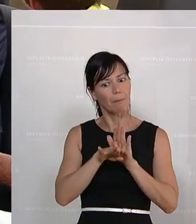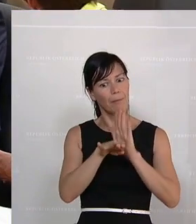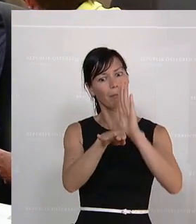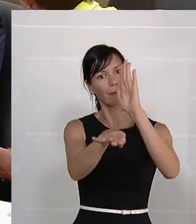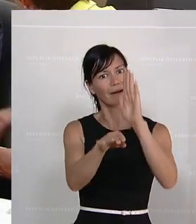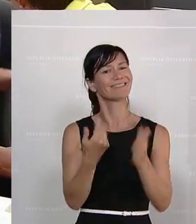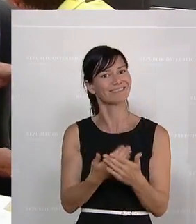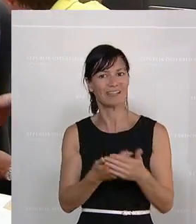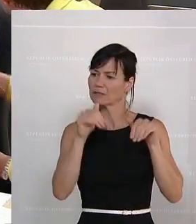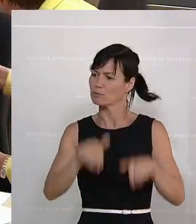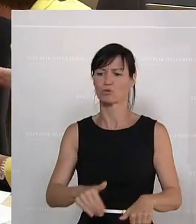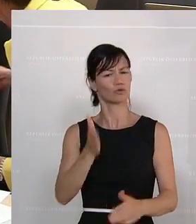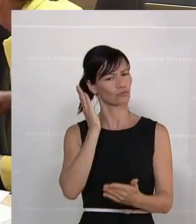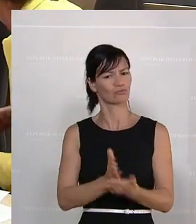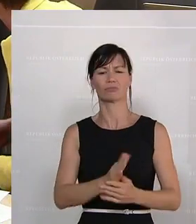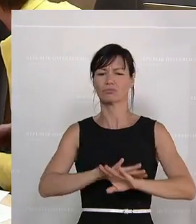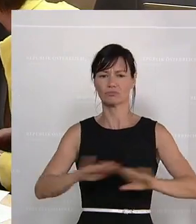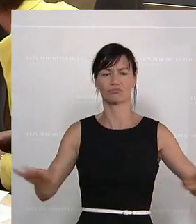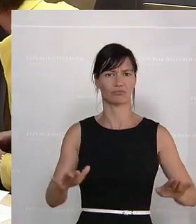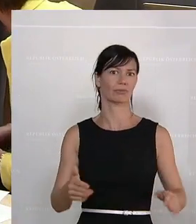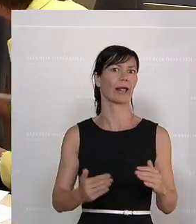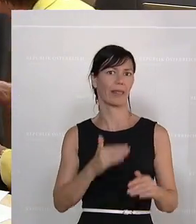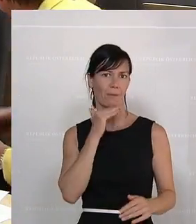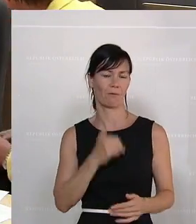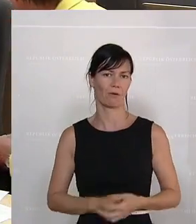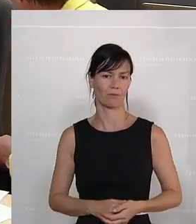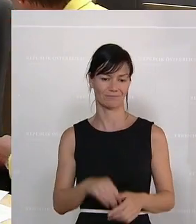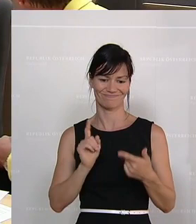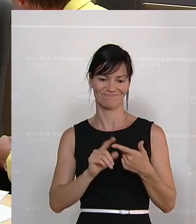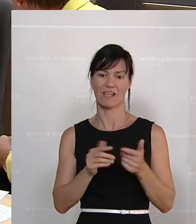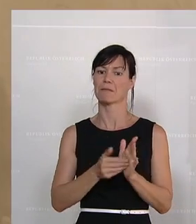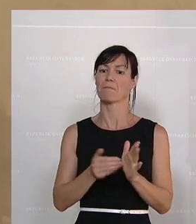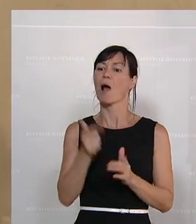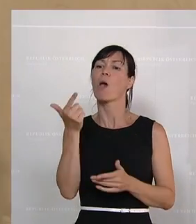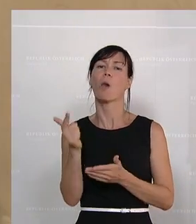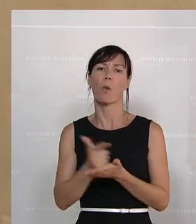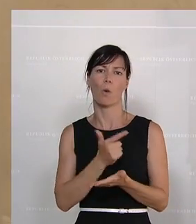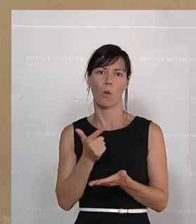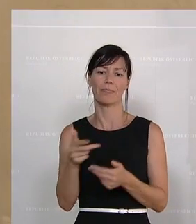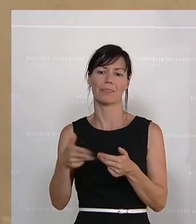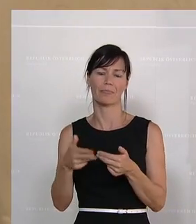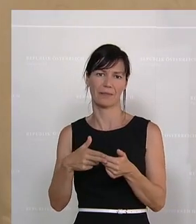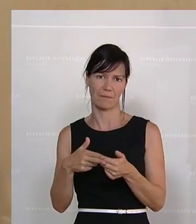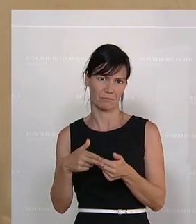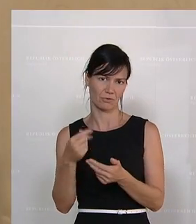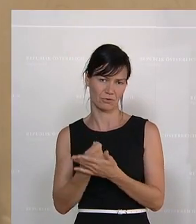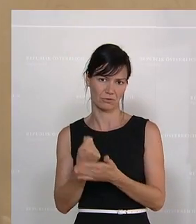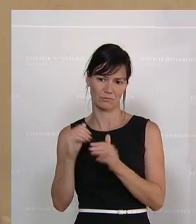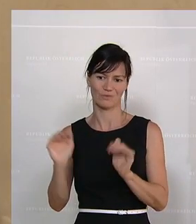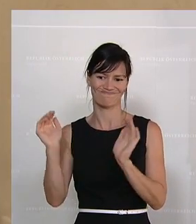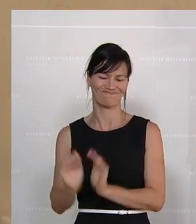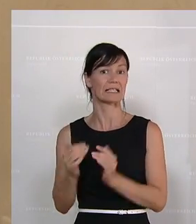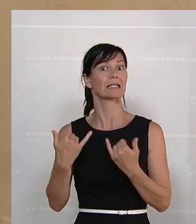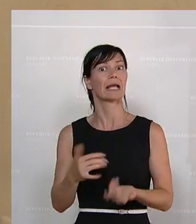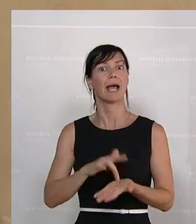was es auch braucht ist eine ordentliche senkung der lohnnebenkosten insbesondere die mittelständischen betriebe sind jetzt in den lohnverhandlungen